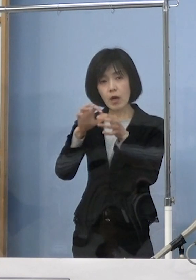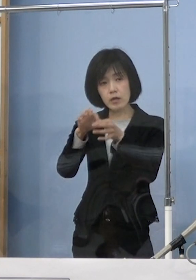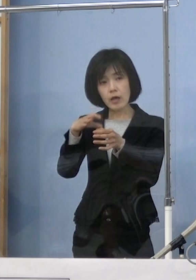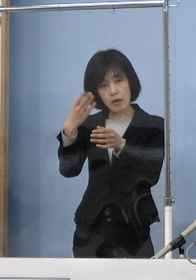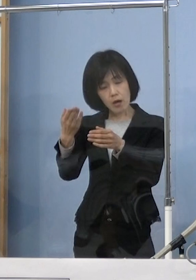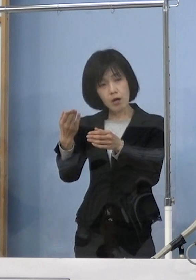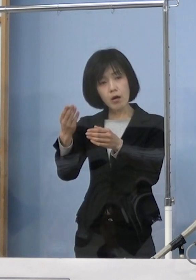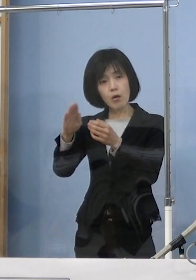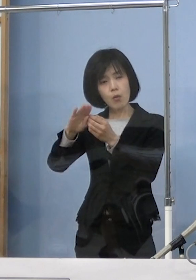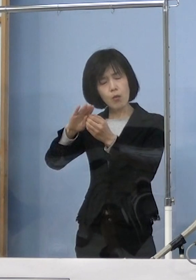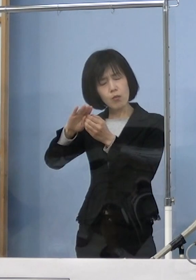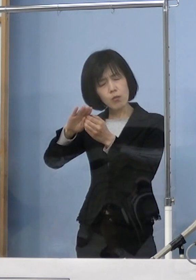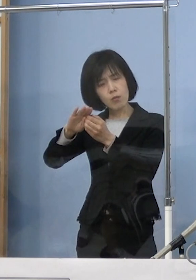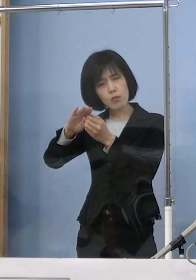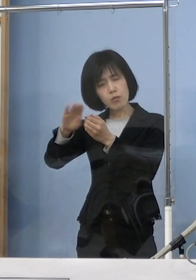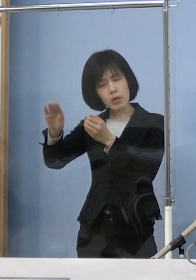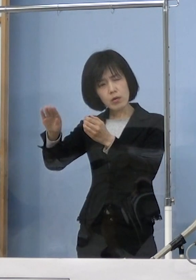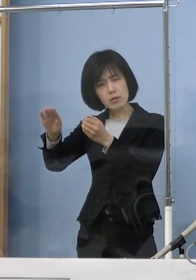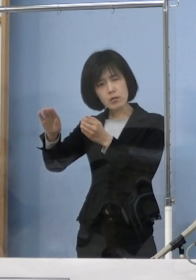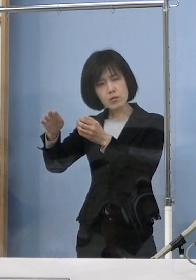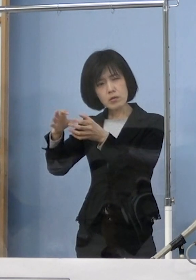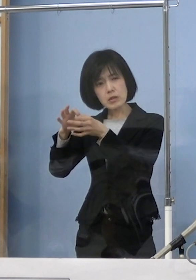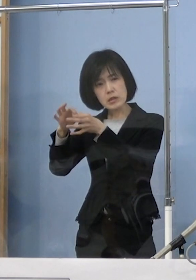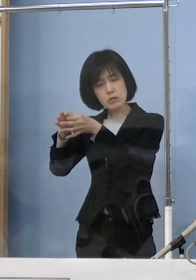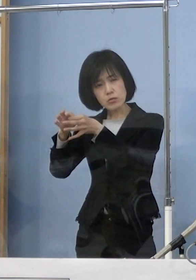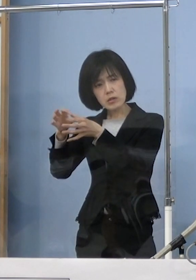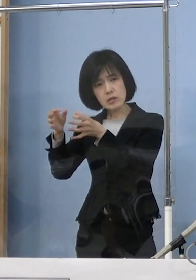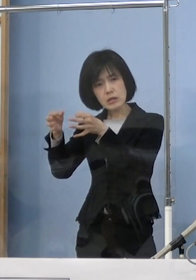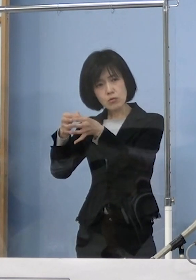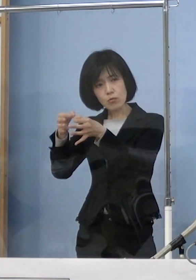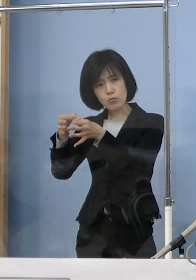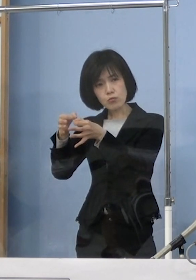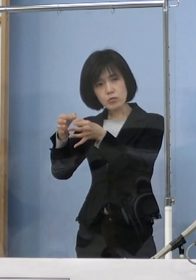11人ということでよろしいですか。 そういうことです。